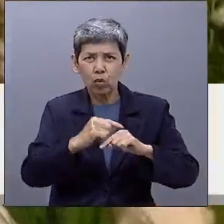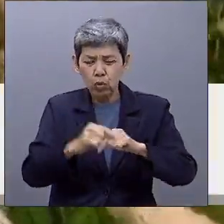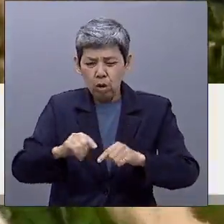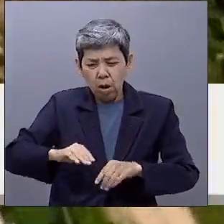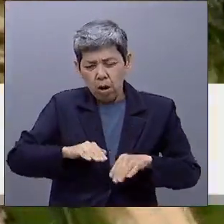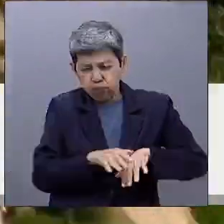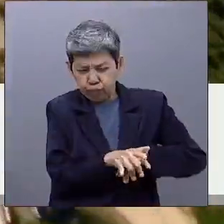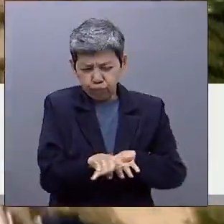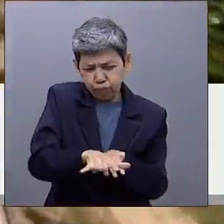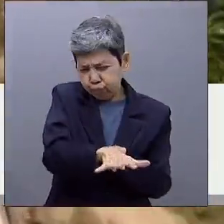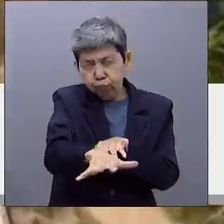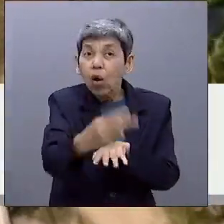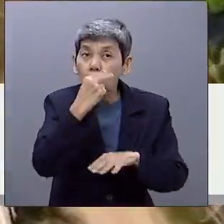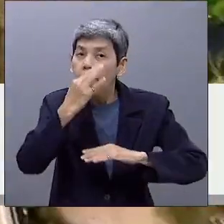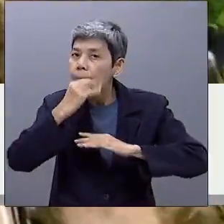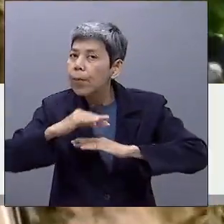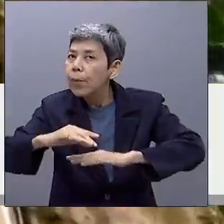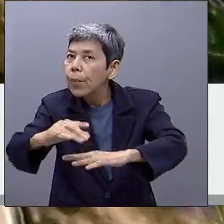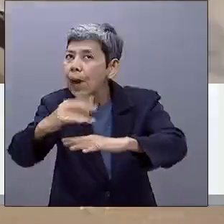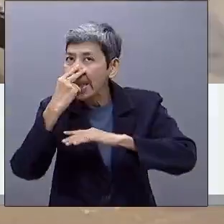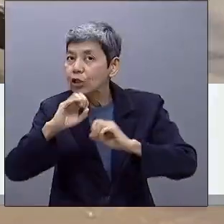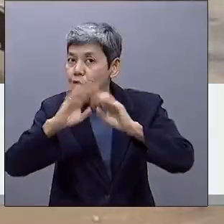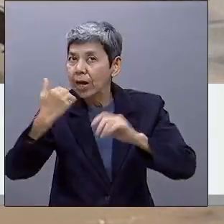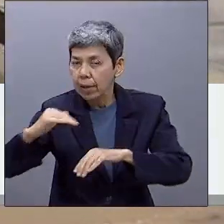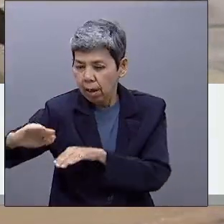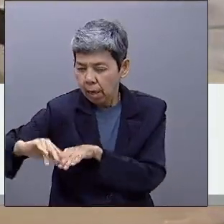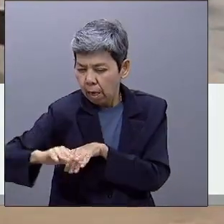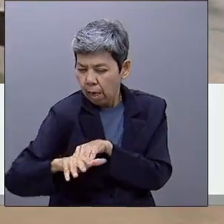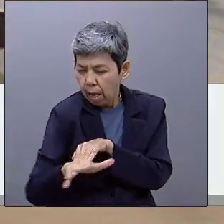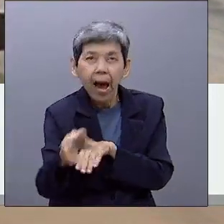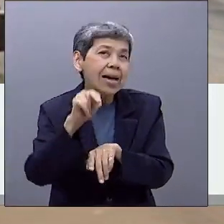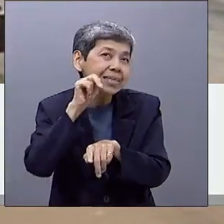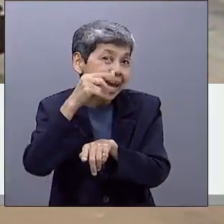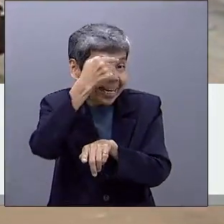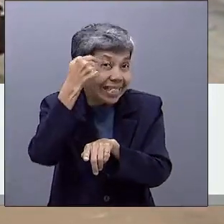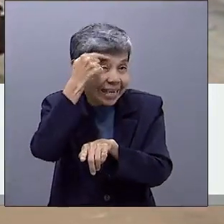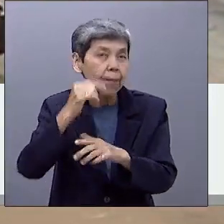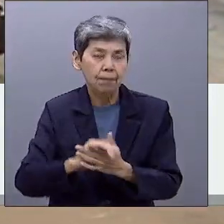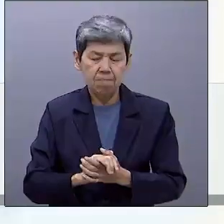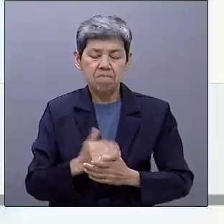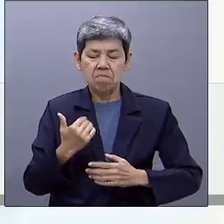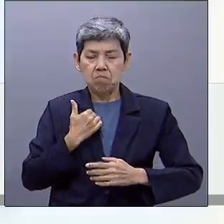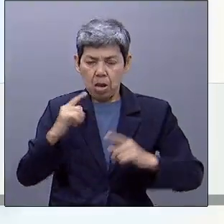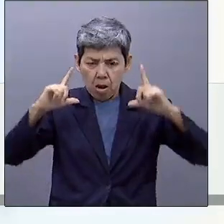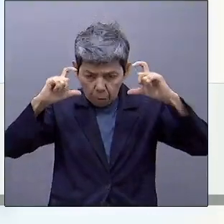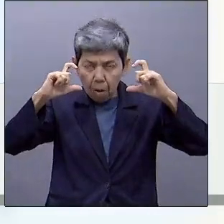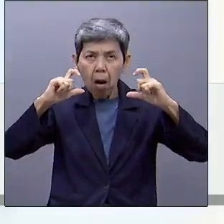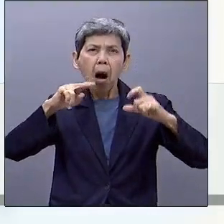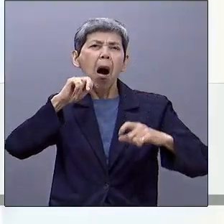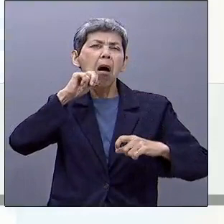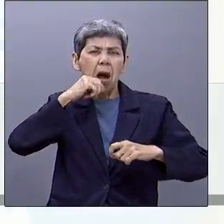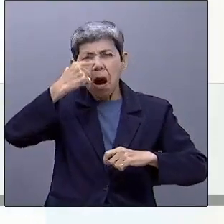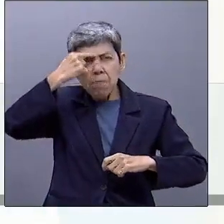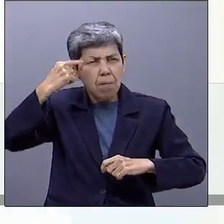เชื่อมต่อไปที่ทะเลอย่างชัดเจนค่ะและยังมีภาพนิ่งที่ทำให้เห็นคราบน้ำสี